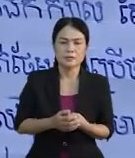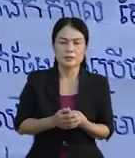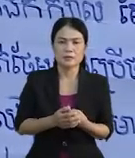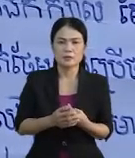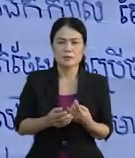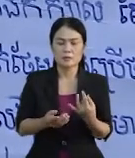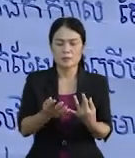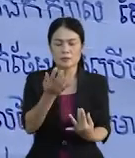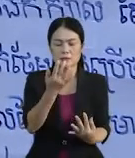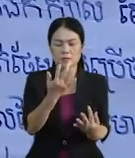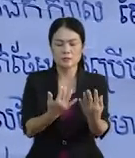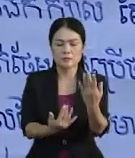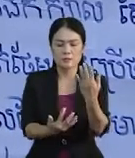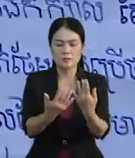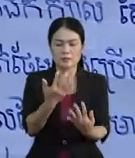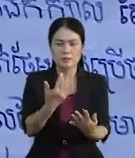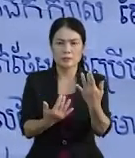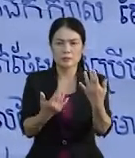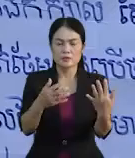chai giang sân thô sân thờ